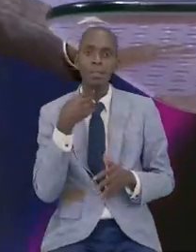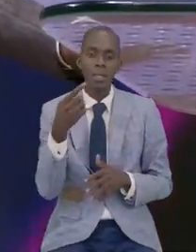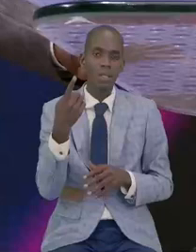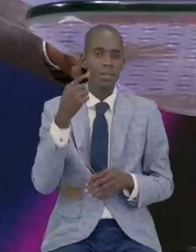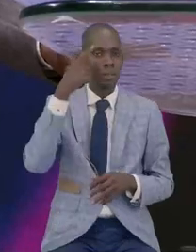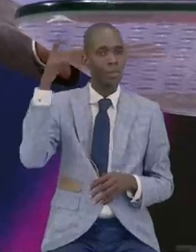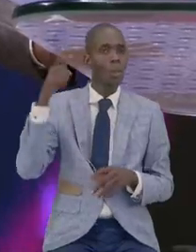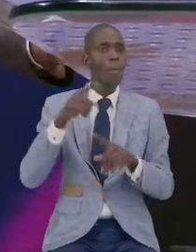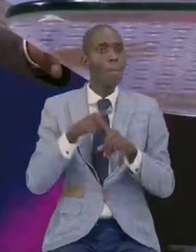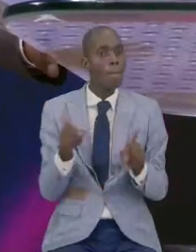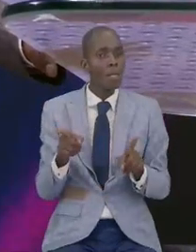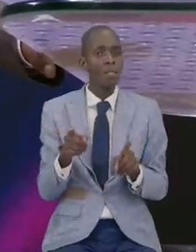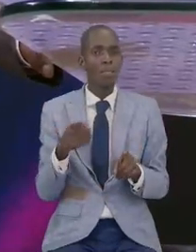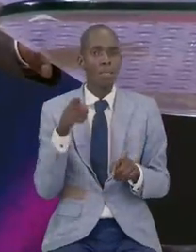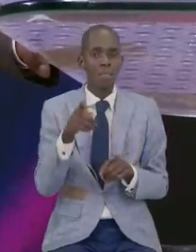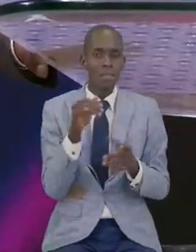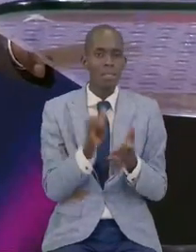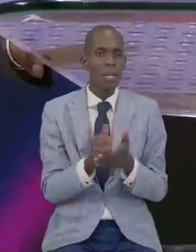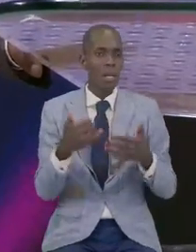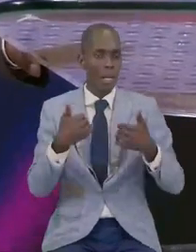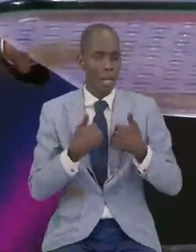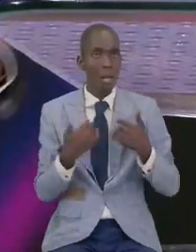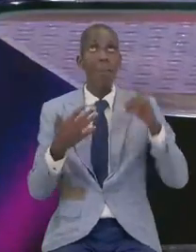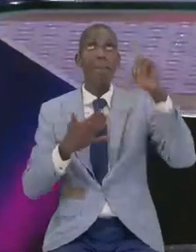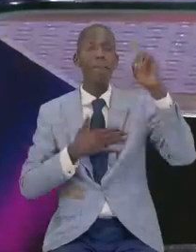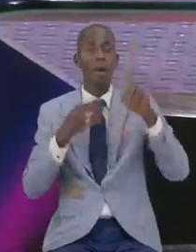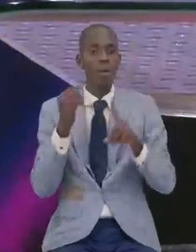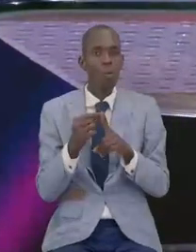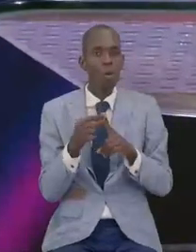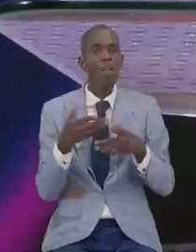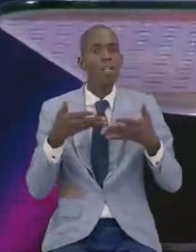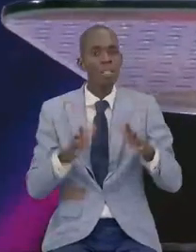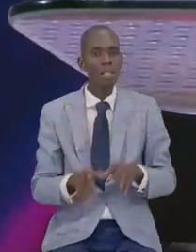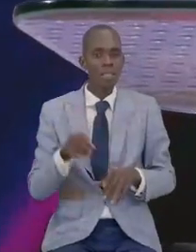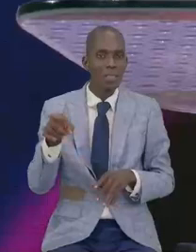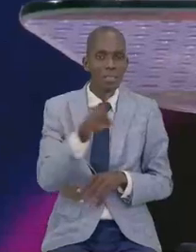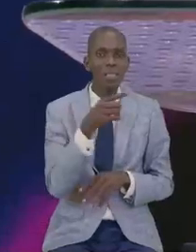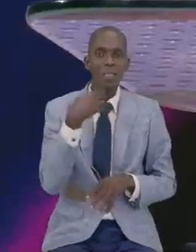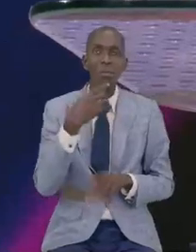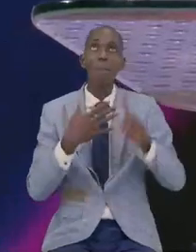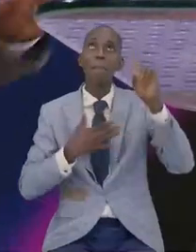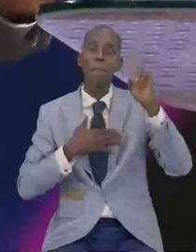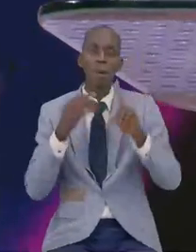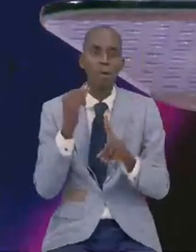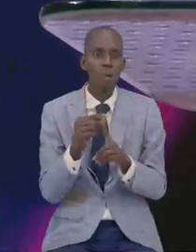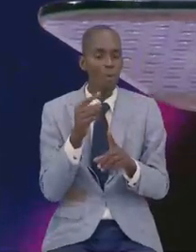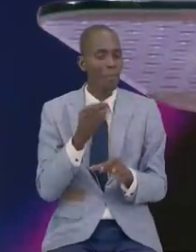Et que celui qui a entendu ma parole rapporte fidèlement ma